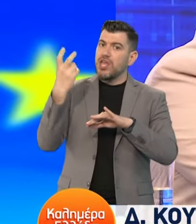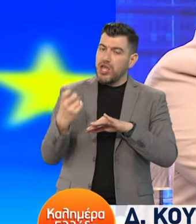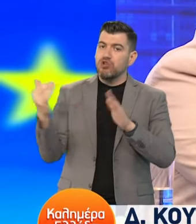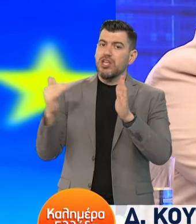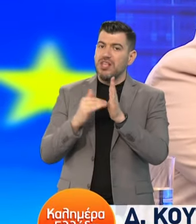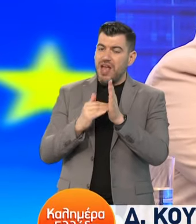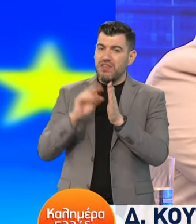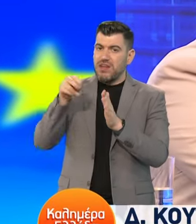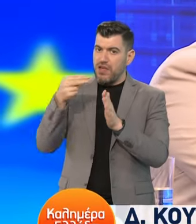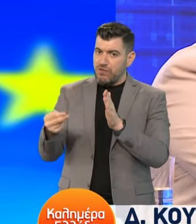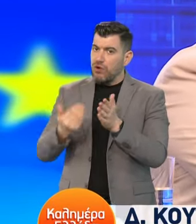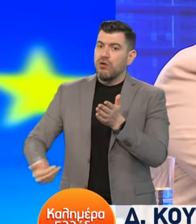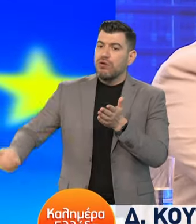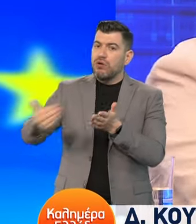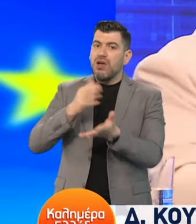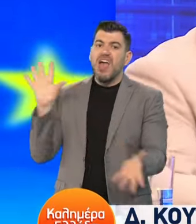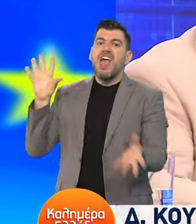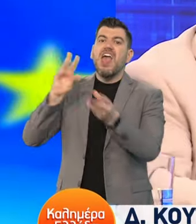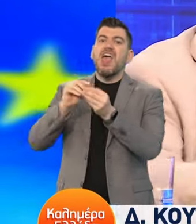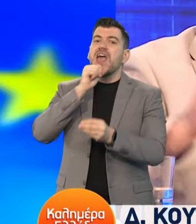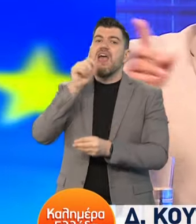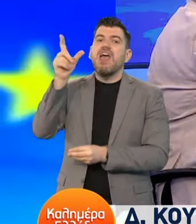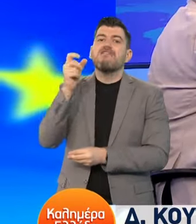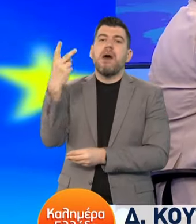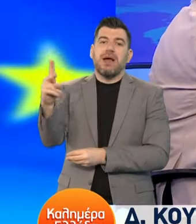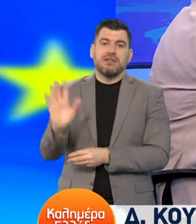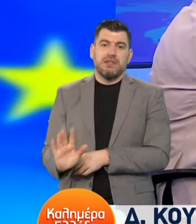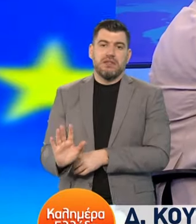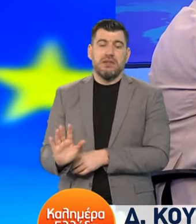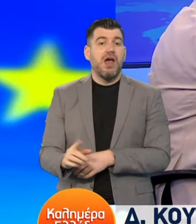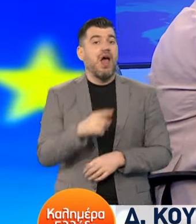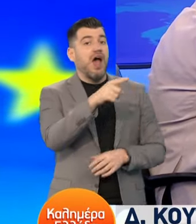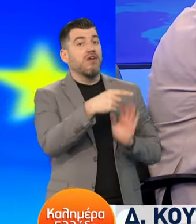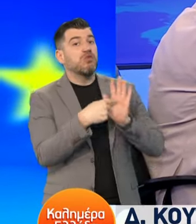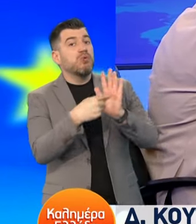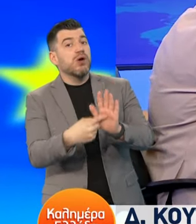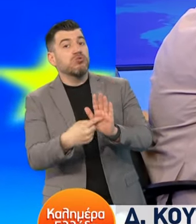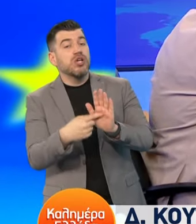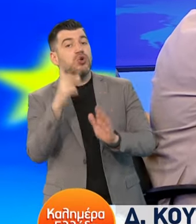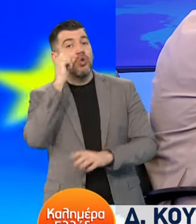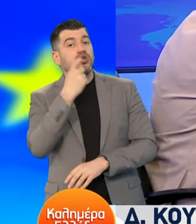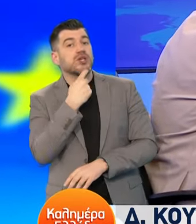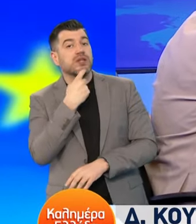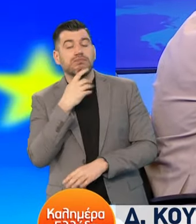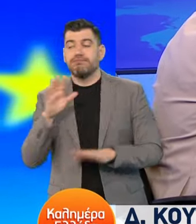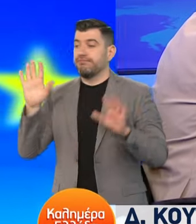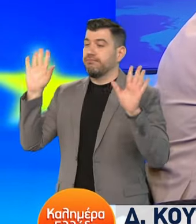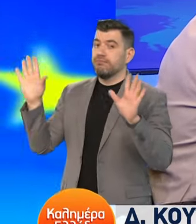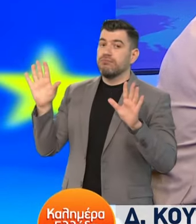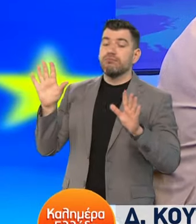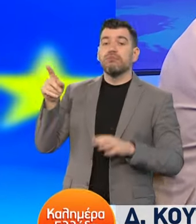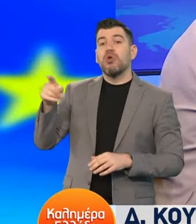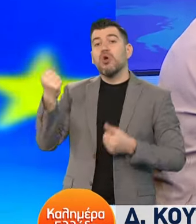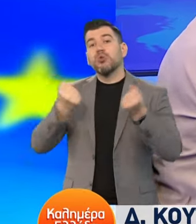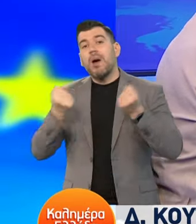εκεί. Είναι από εκεί το εφάπαξ. Το αυτοκίνητο και το τι ήταν η βαρκούλα.